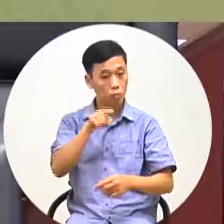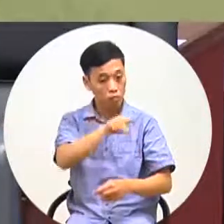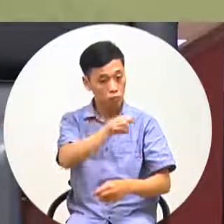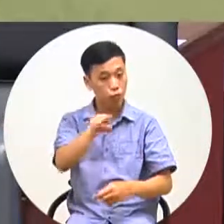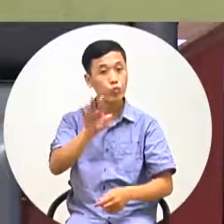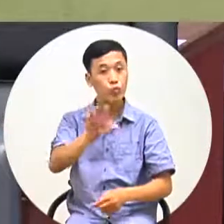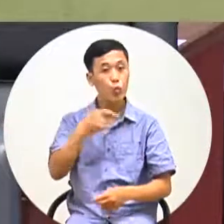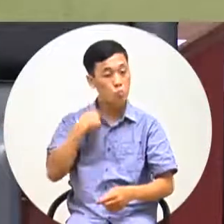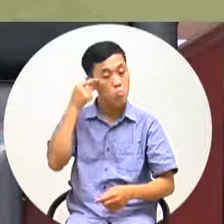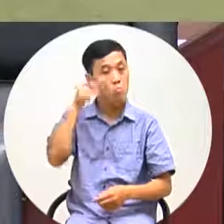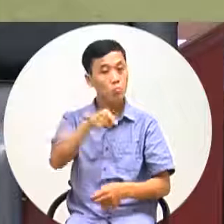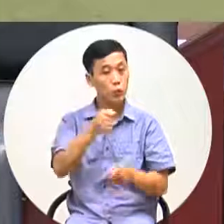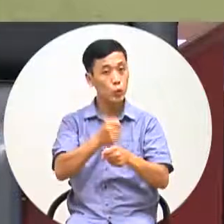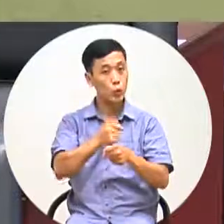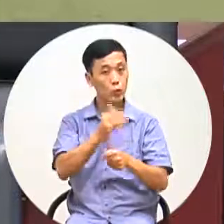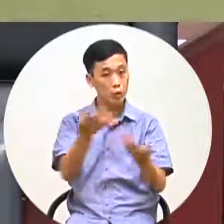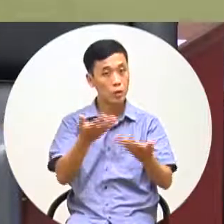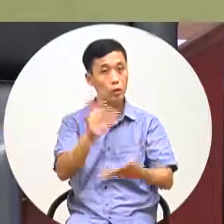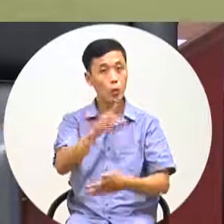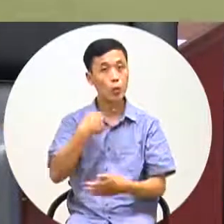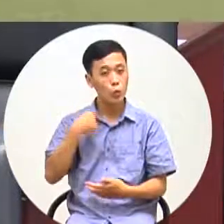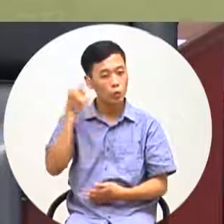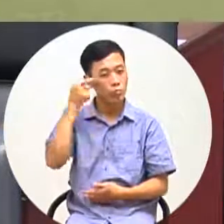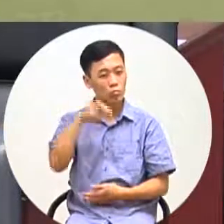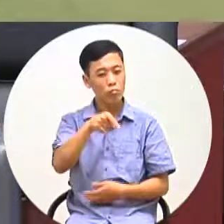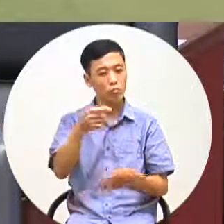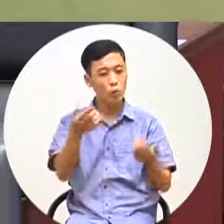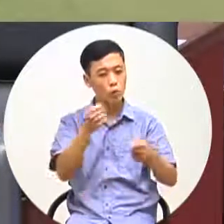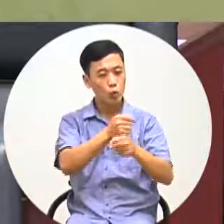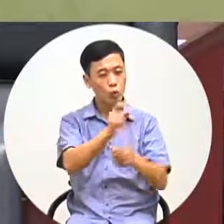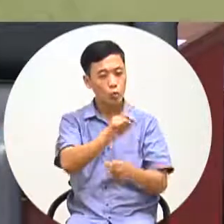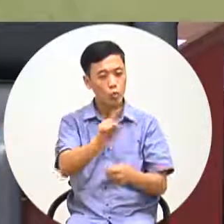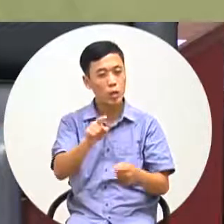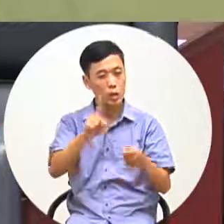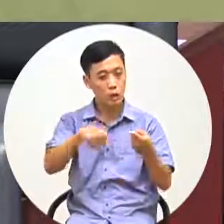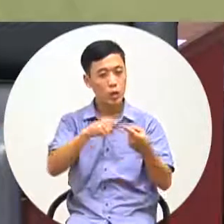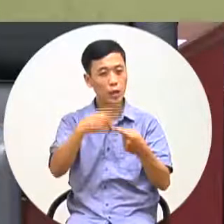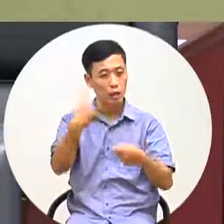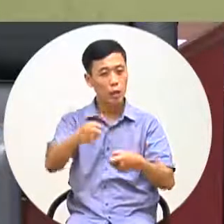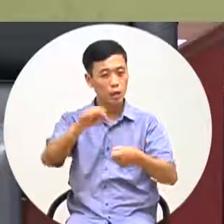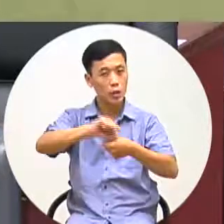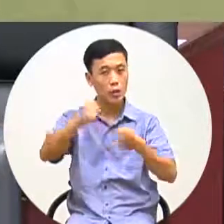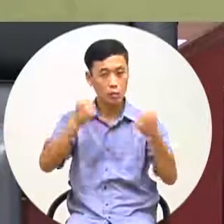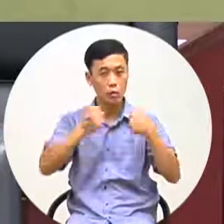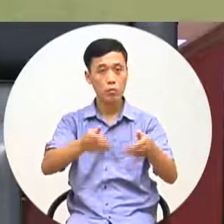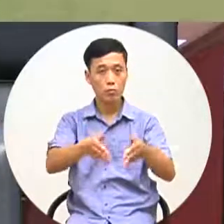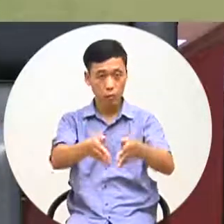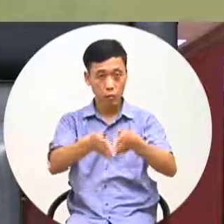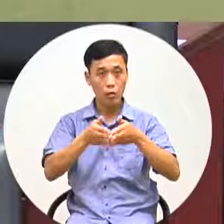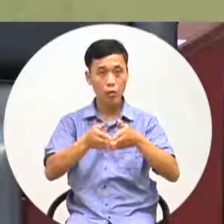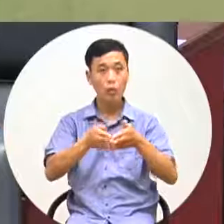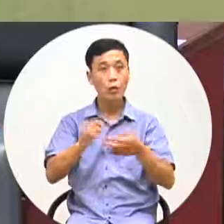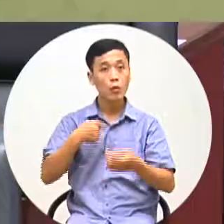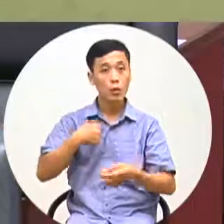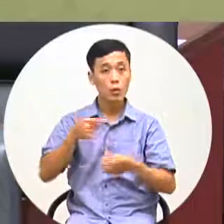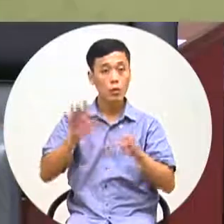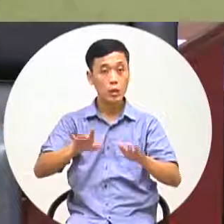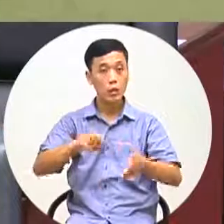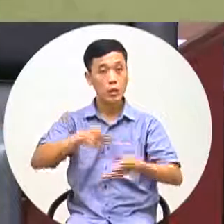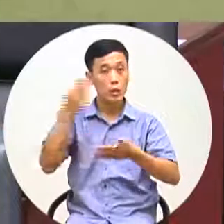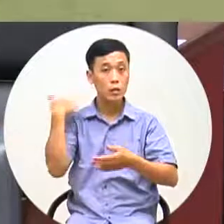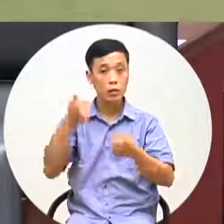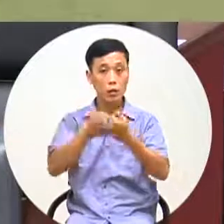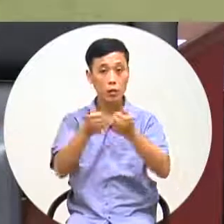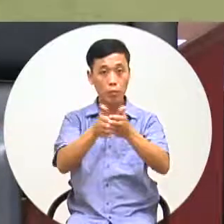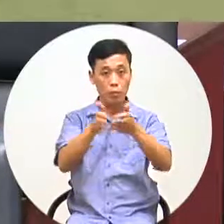部分我觉得还有很多地方还是可以再继续加强啊。哦，那我在这边就要讲上个会期我有提到，就是说关于